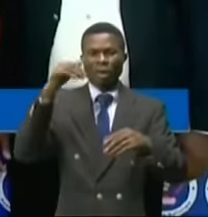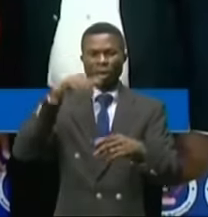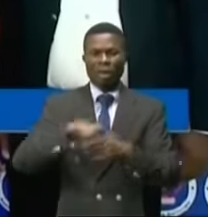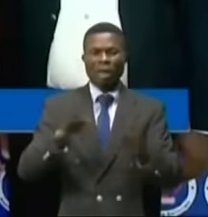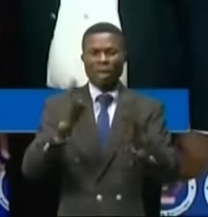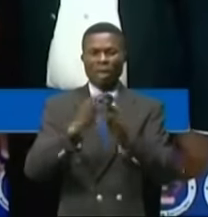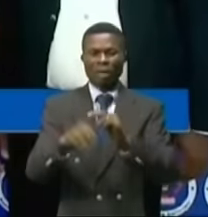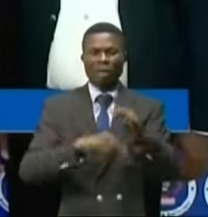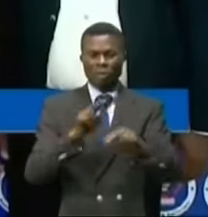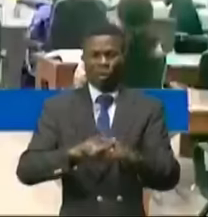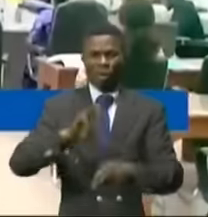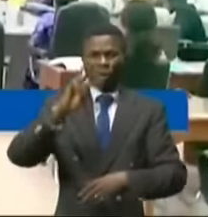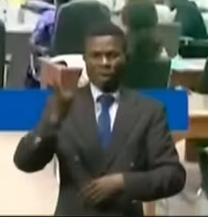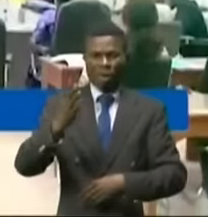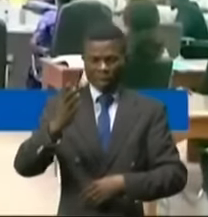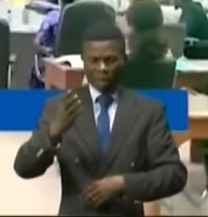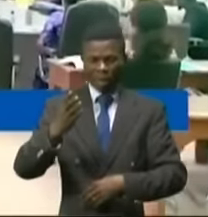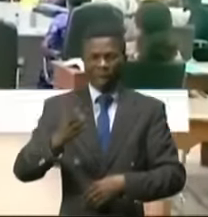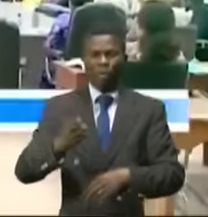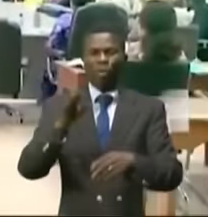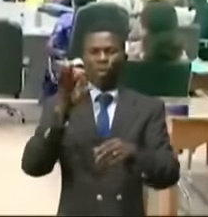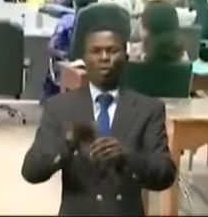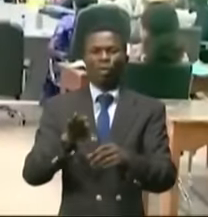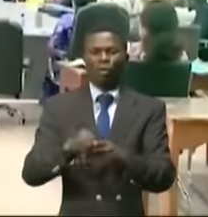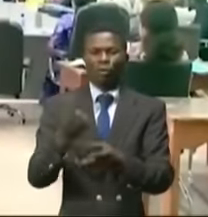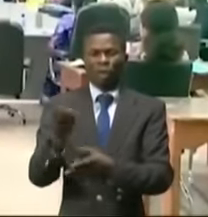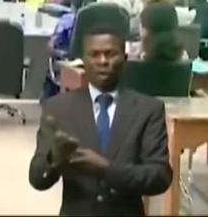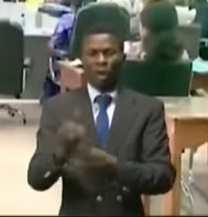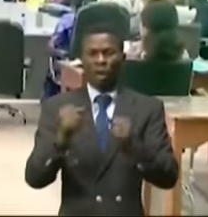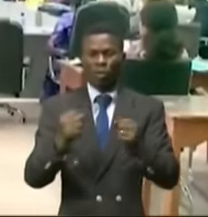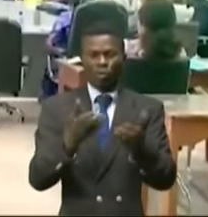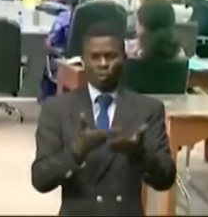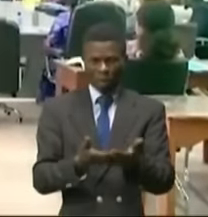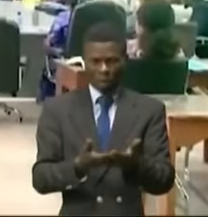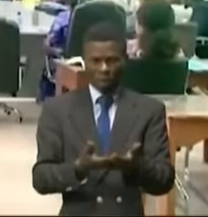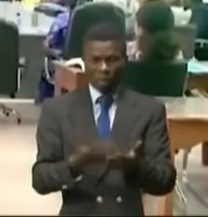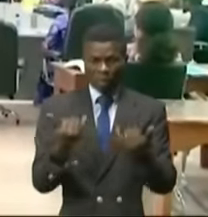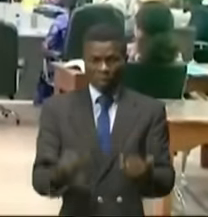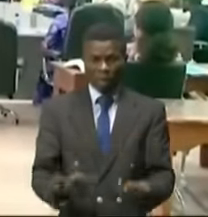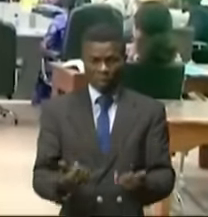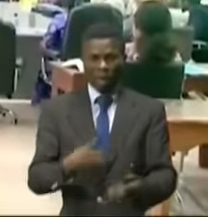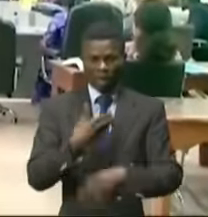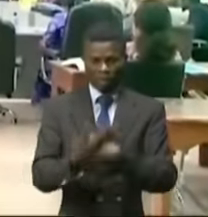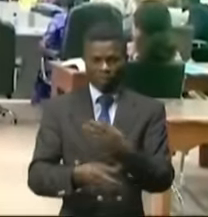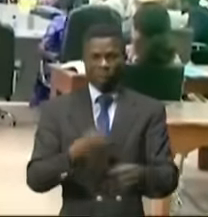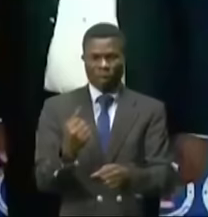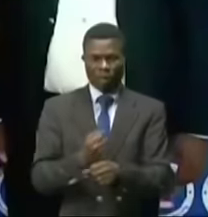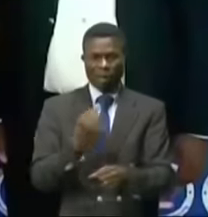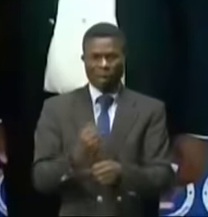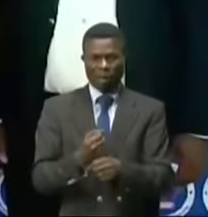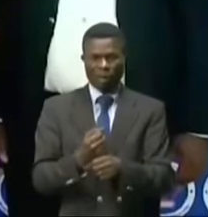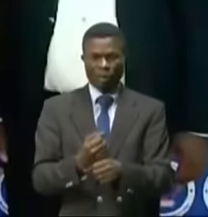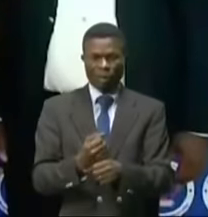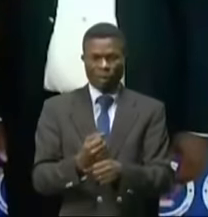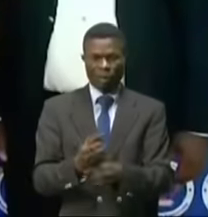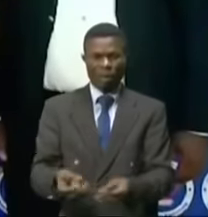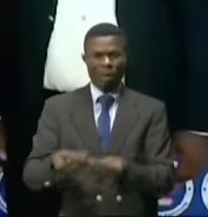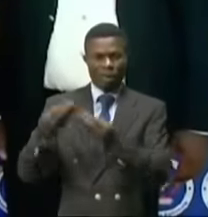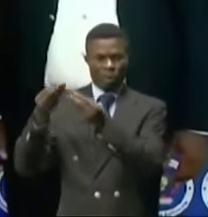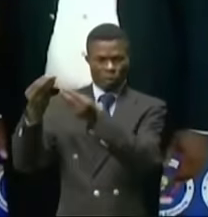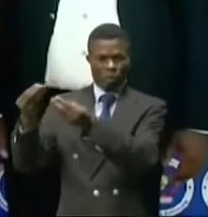nationale de la 4e législature. Pour le moment, le travail va être